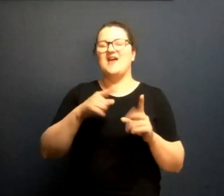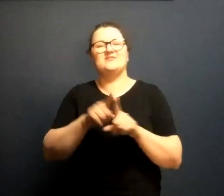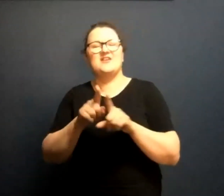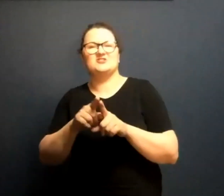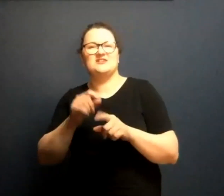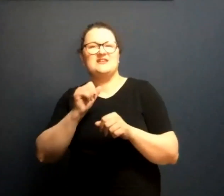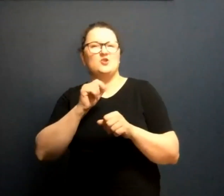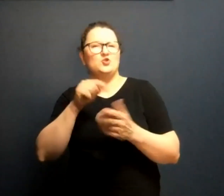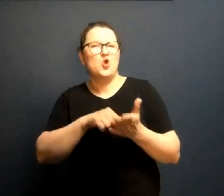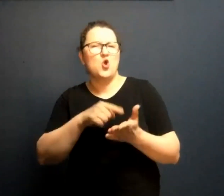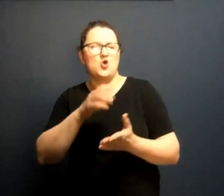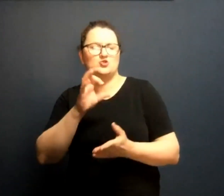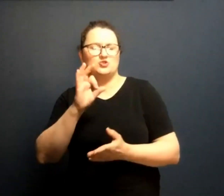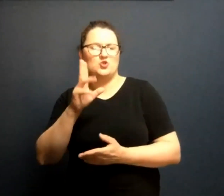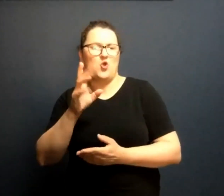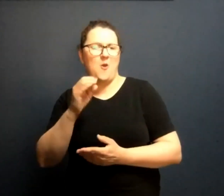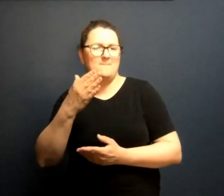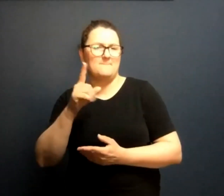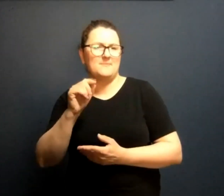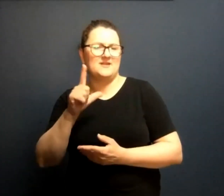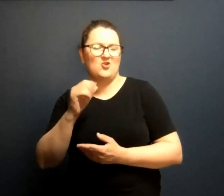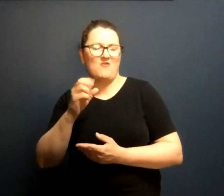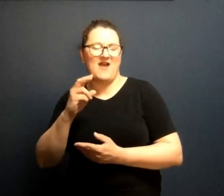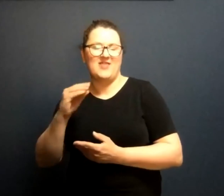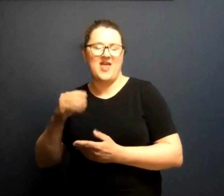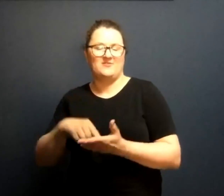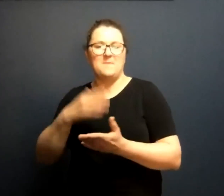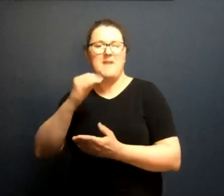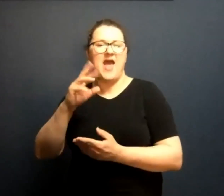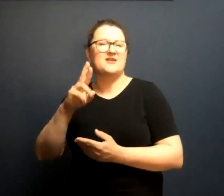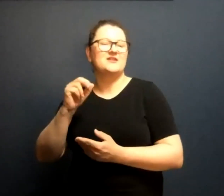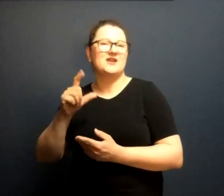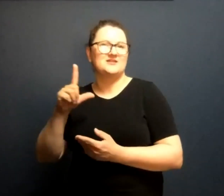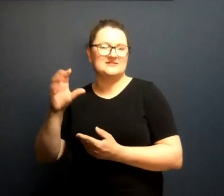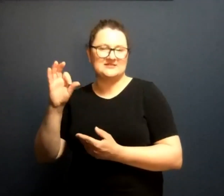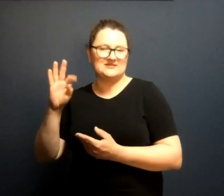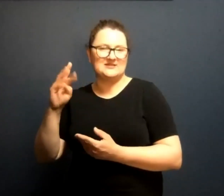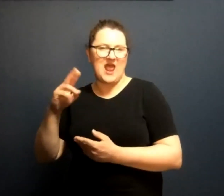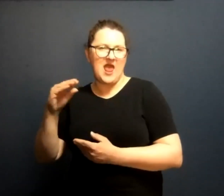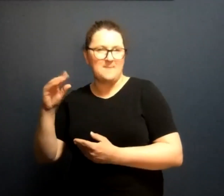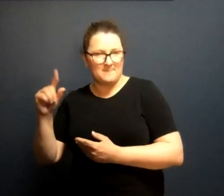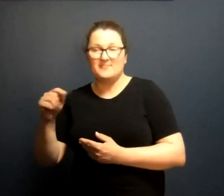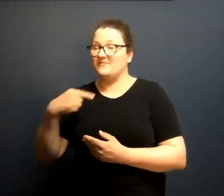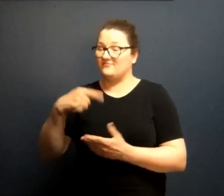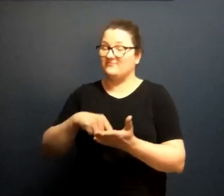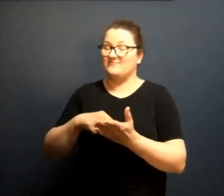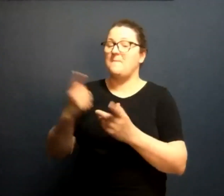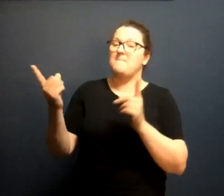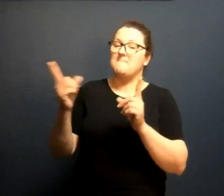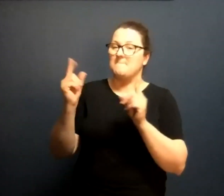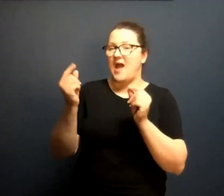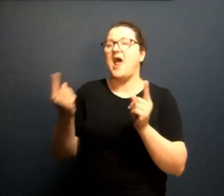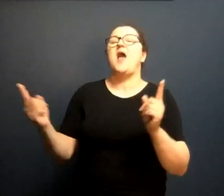i z Baldwinem, gdzie ponownie schodzi się para właśnie po przejściach. Tam też jest pokazany seks